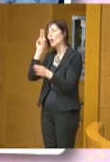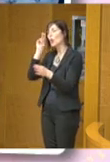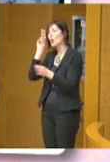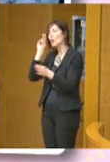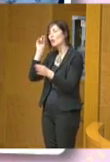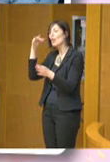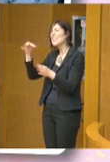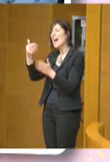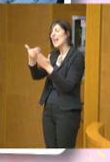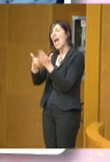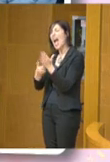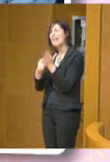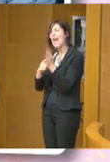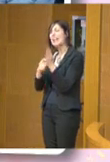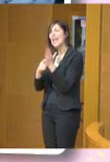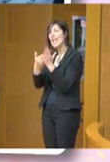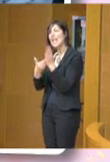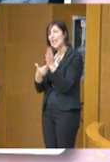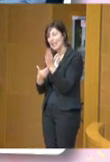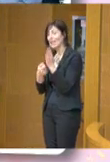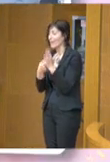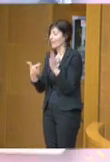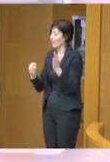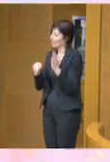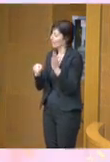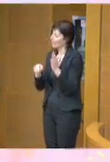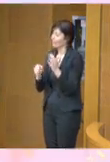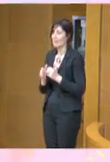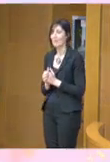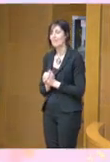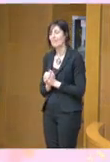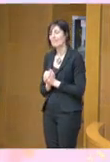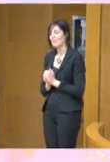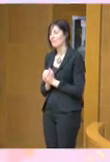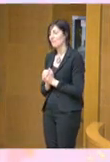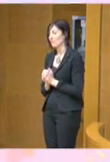di questa carta dei diritti che è fondamentale.